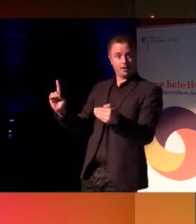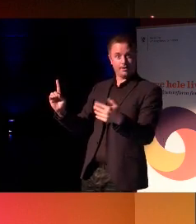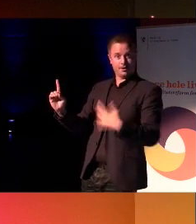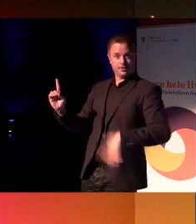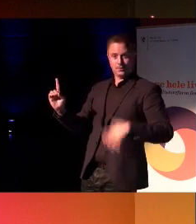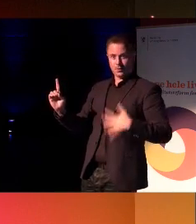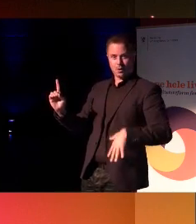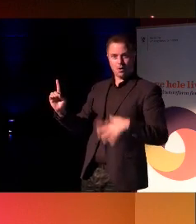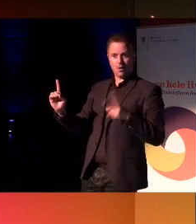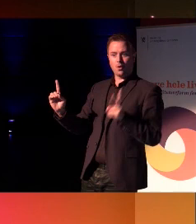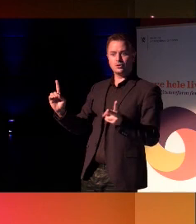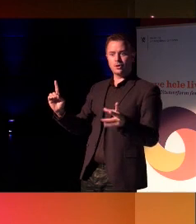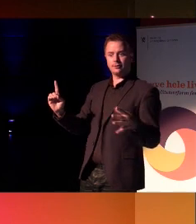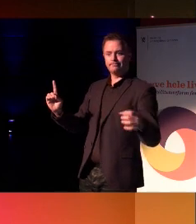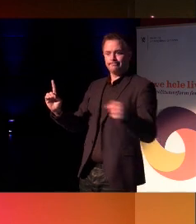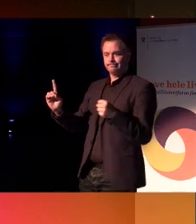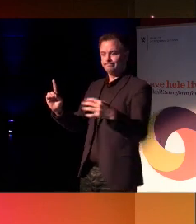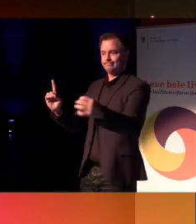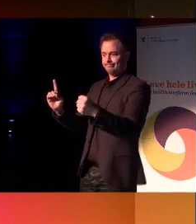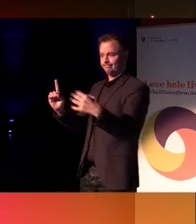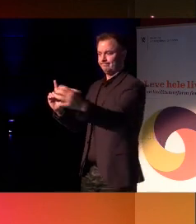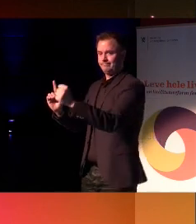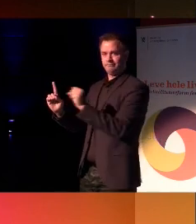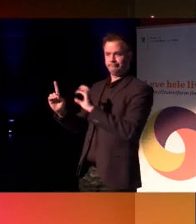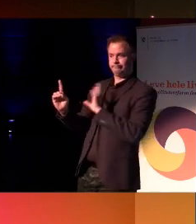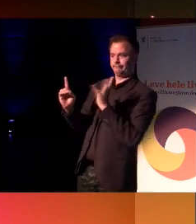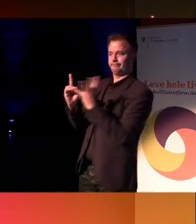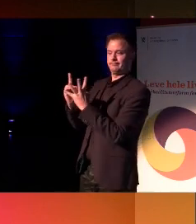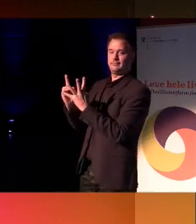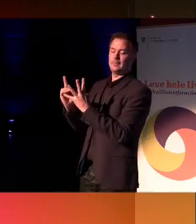og den involveringsdelen, helt uvurderlig.